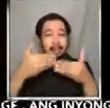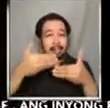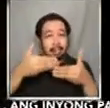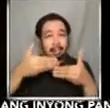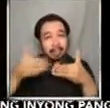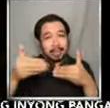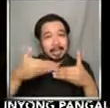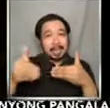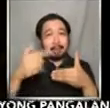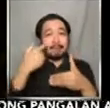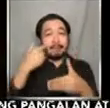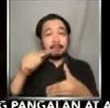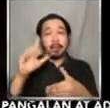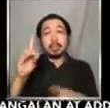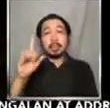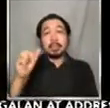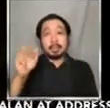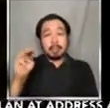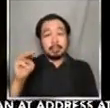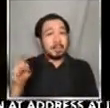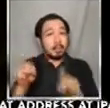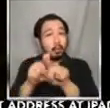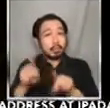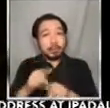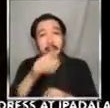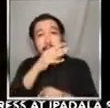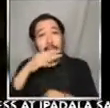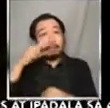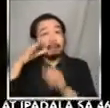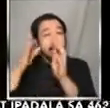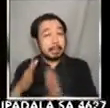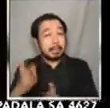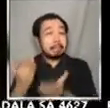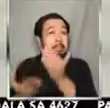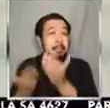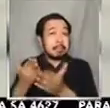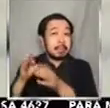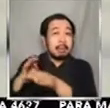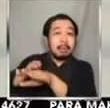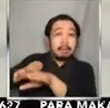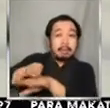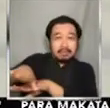Dam. Maging yung mga magsasaka, maaari din daw maapektuhan.